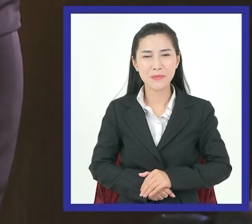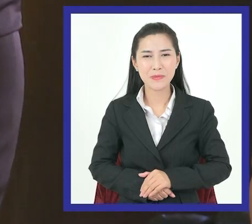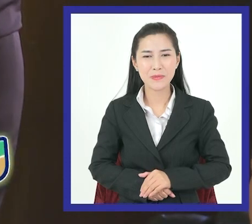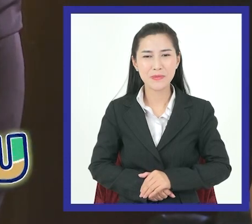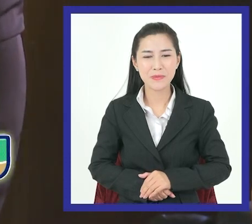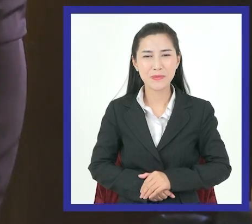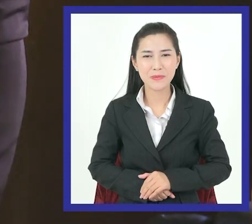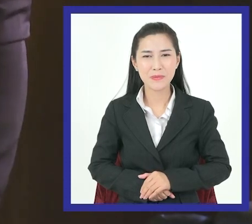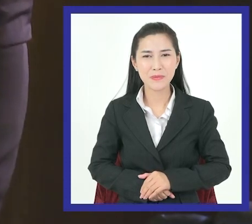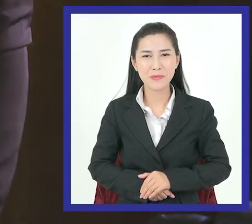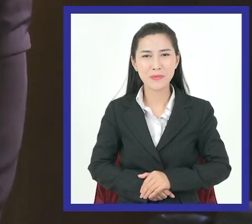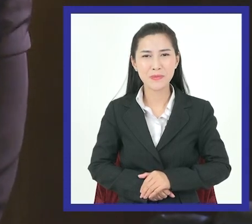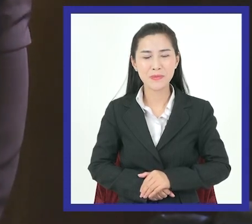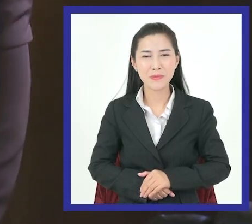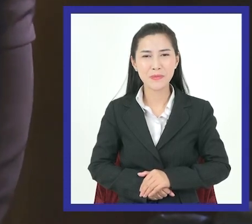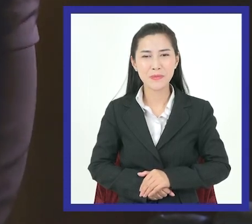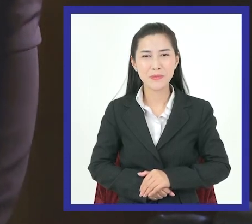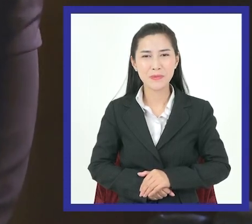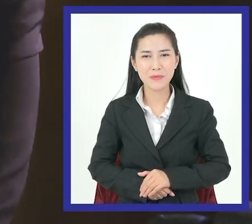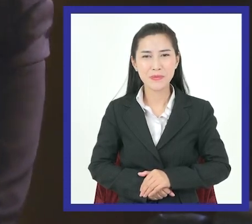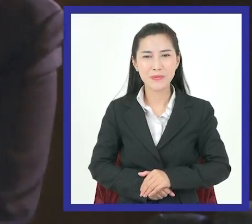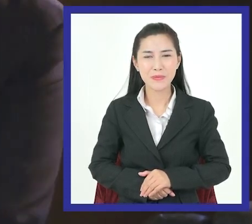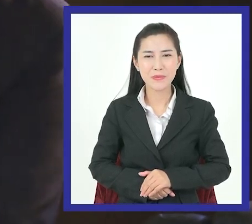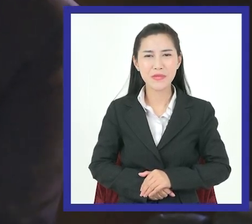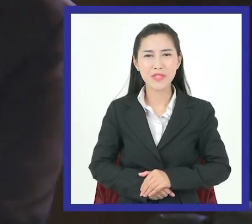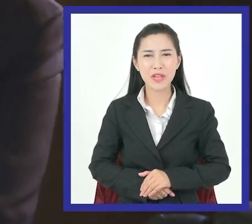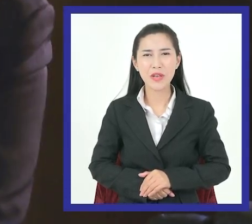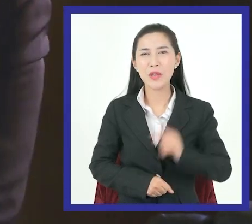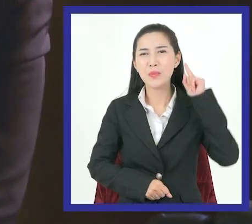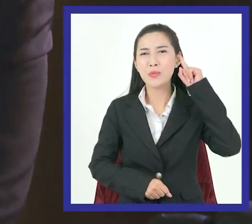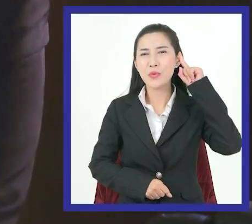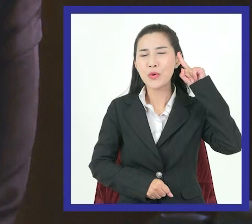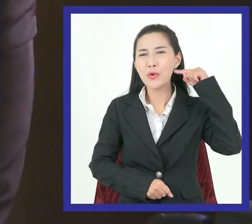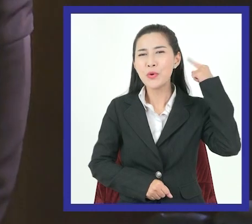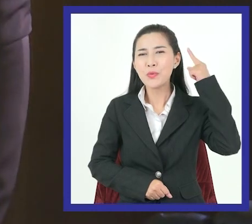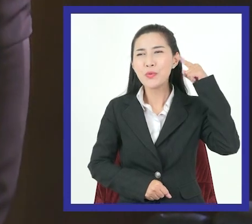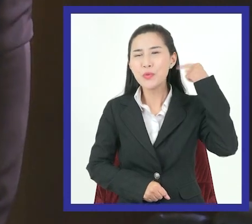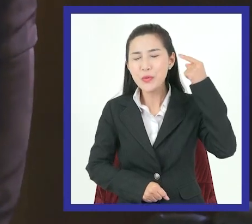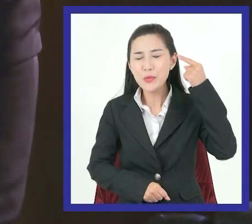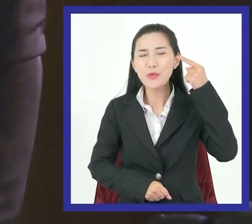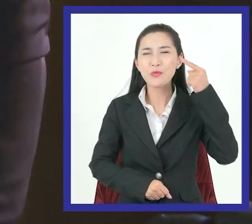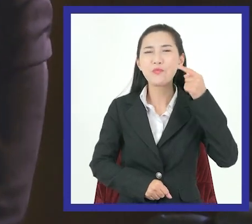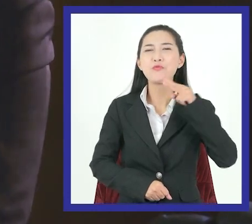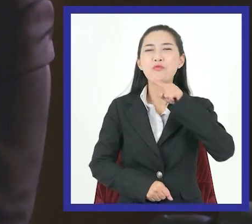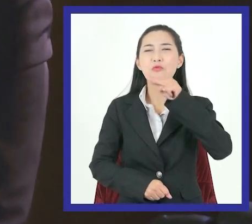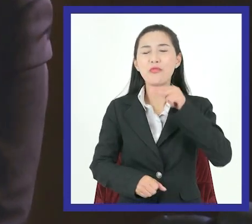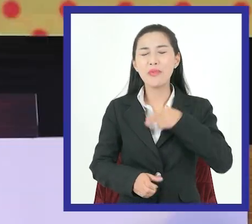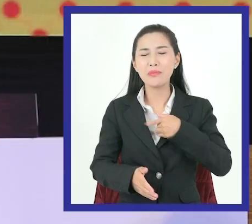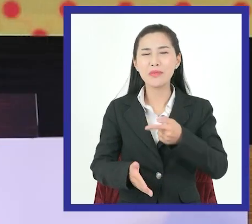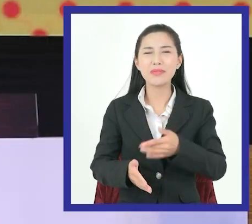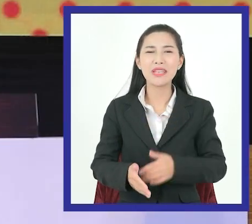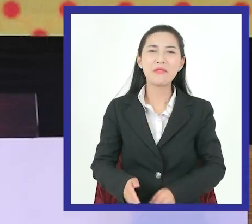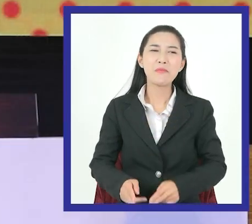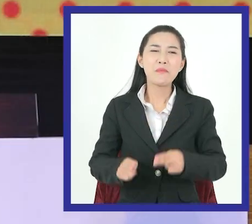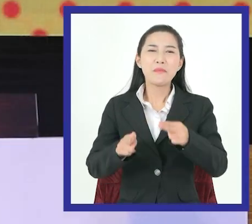ครับขนาดขนาดเมียผมนะครับยังไม่รู้เลยนะครับว่าผมเสร็จตอนไหนมันเร็วมากครับท่านประธานครับโอ